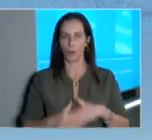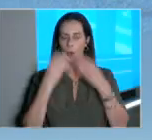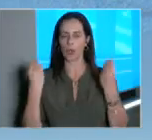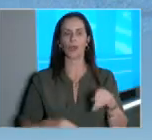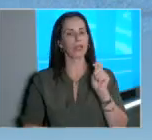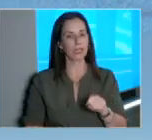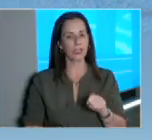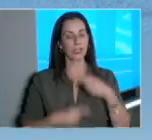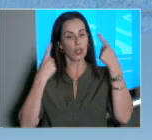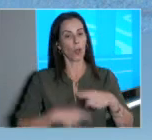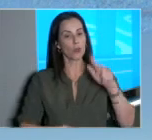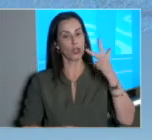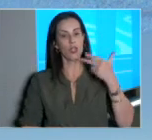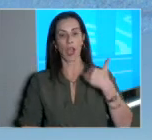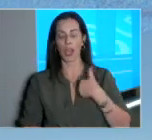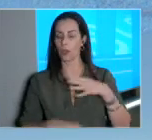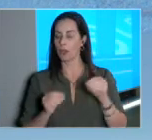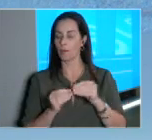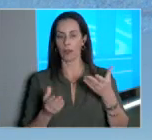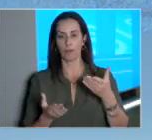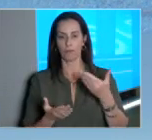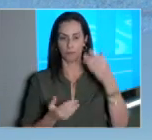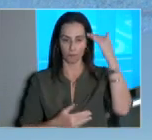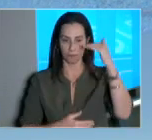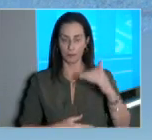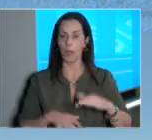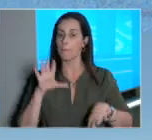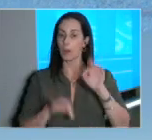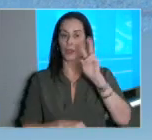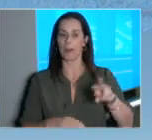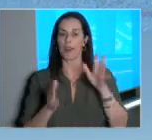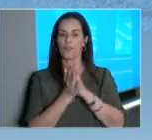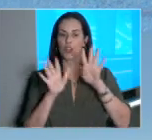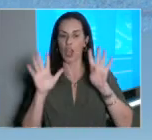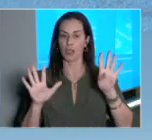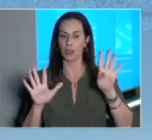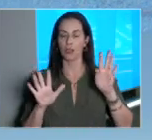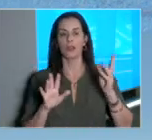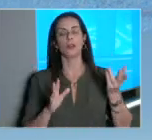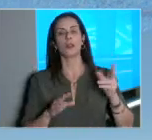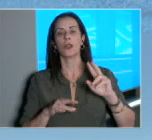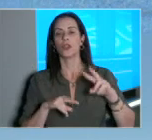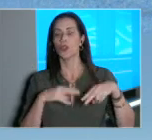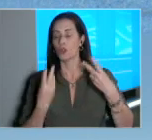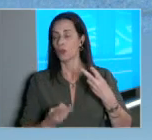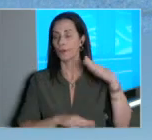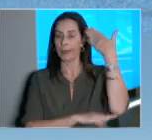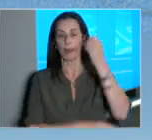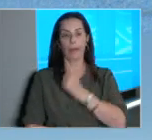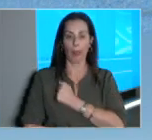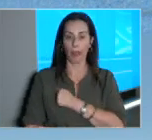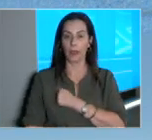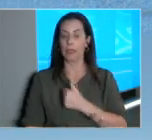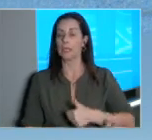בוקר טוב, כנסת, יום שלישי, אנחנו עם כותרות המשדר שלנו. בחירות 2019, שובה של מדינת ההלכה.